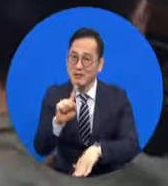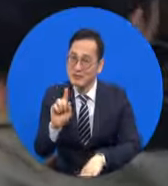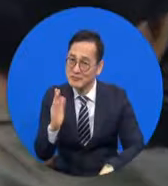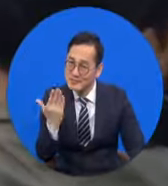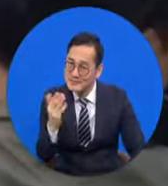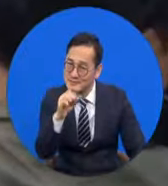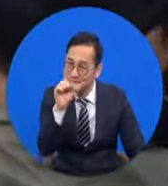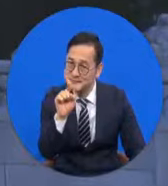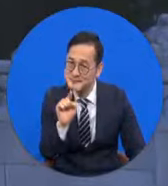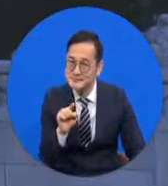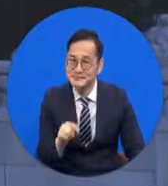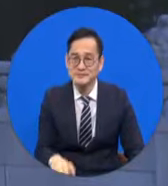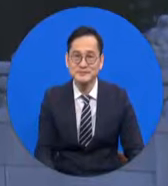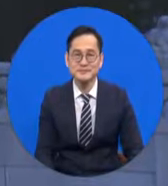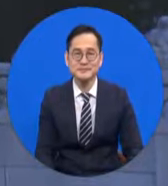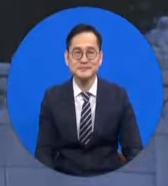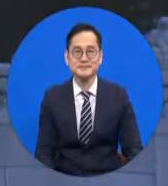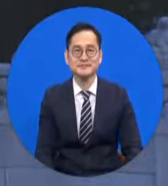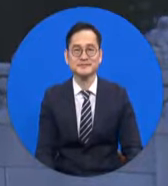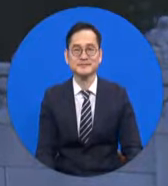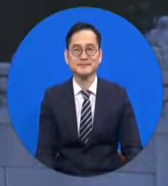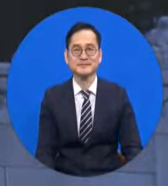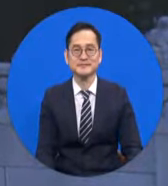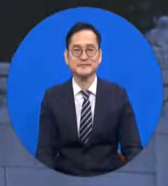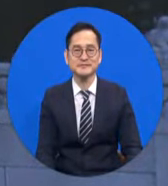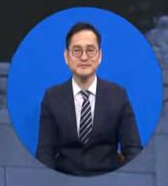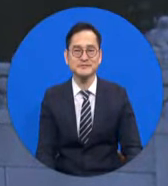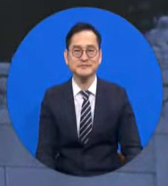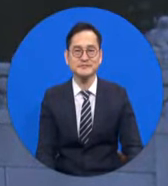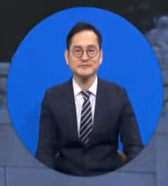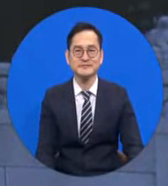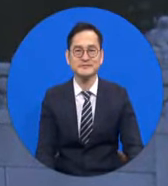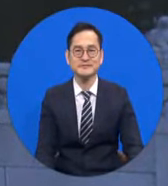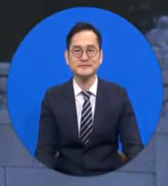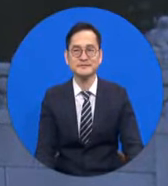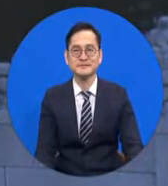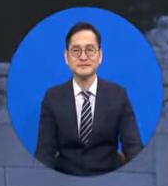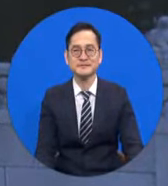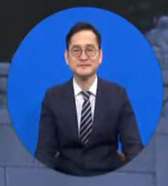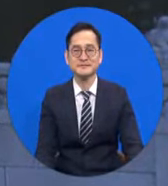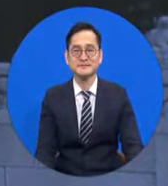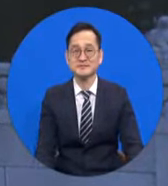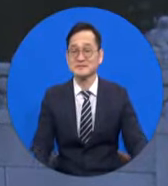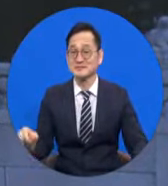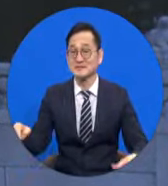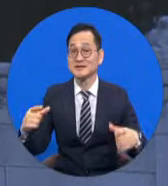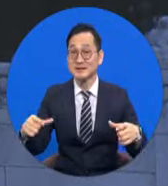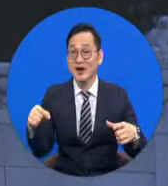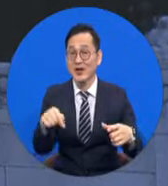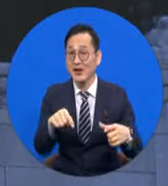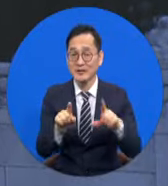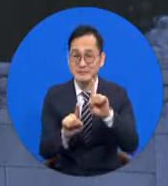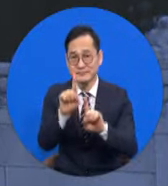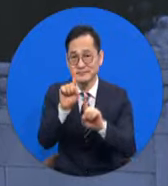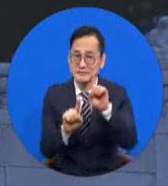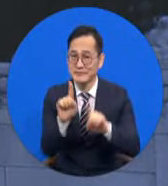전해드렸습니다. 네, 양쪽 캠프에 나가 있는 취재기자들 연결해 봤습니다. 이 지역의 여론조사는